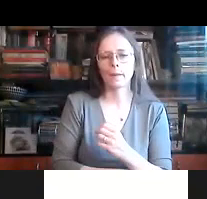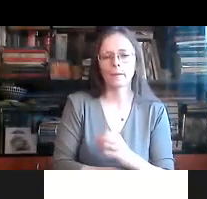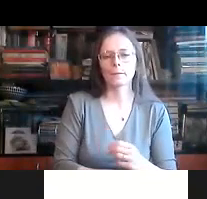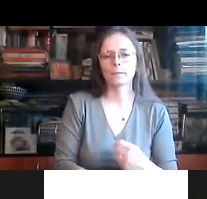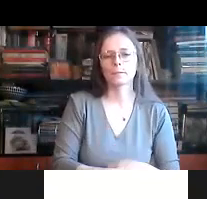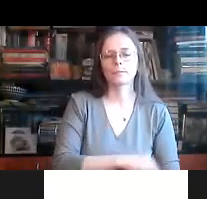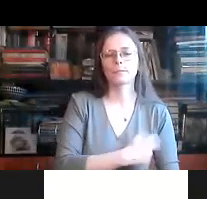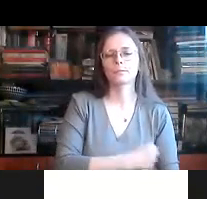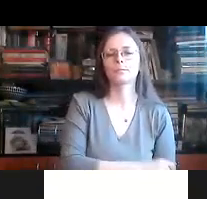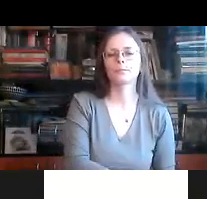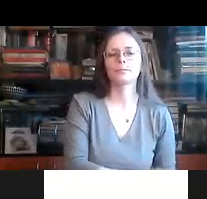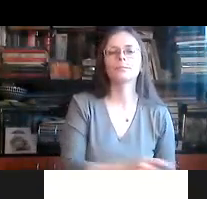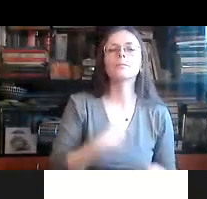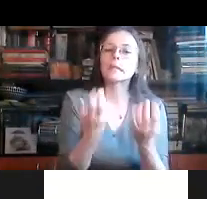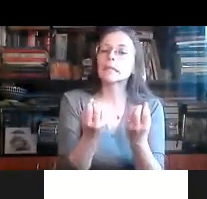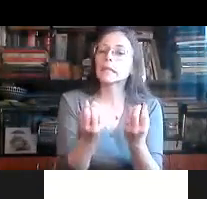Я немножко хотела бы